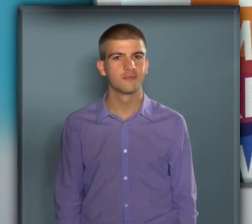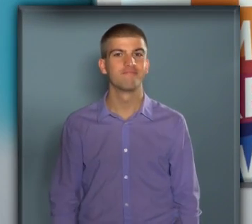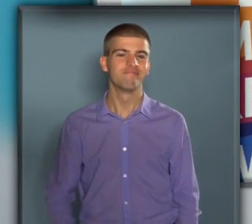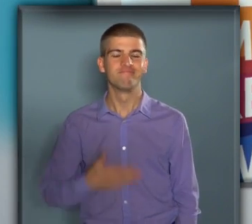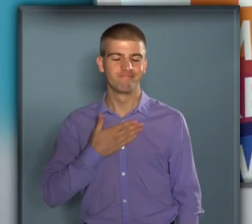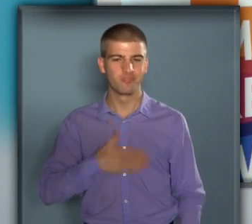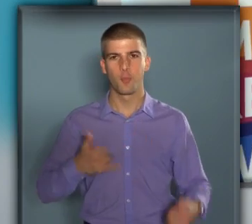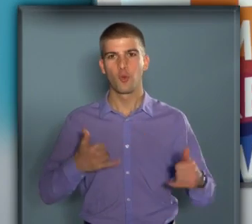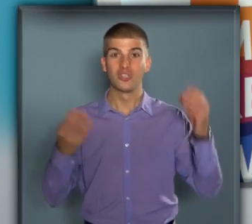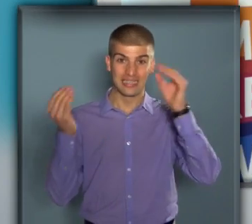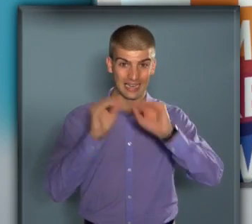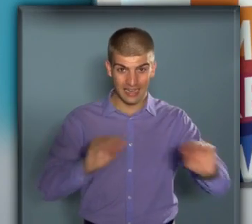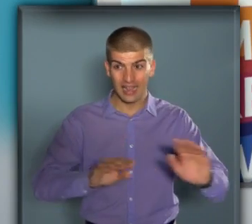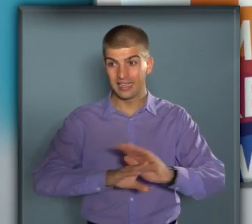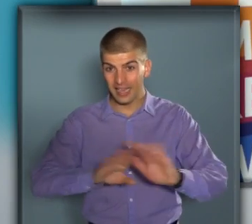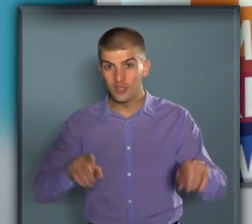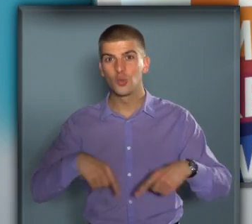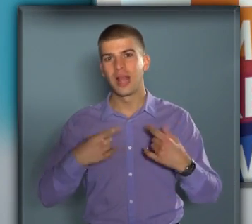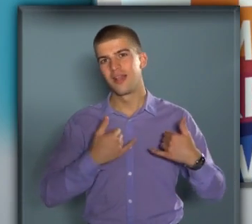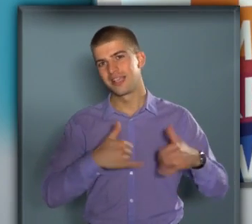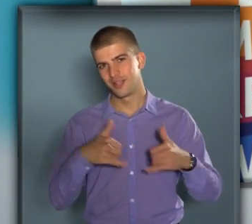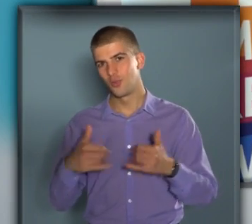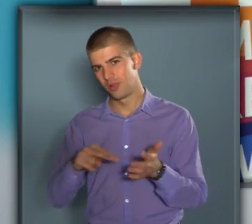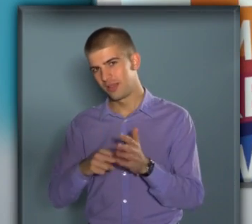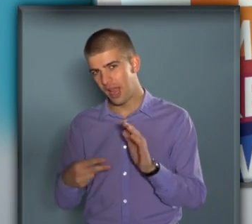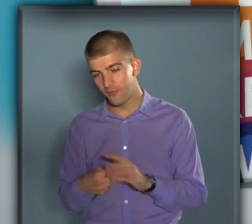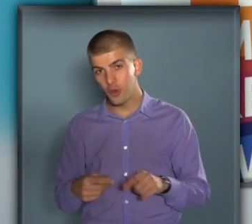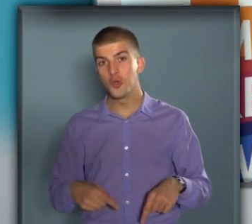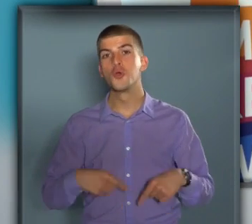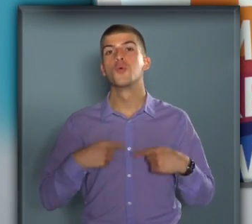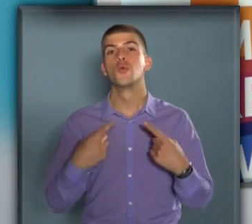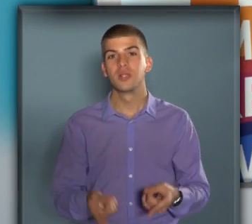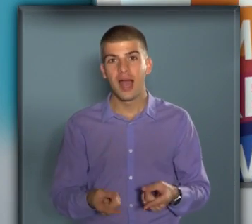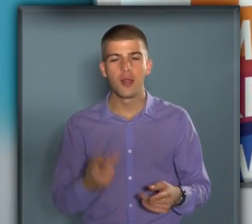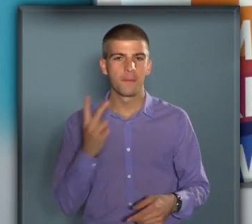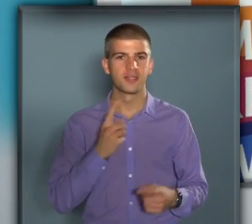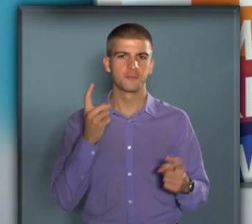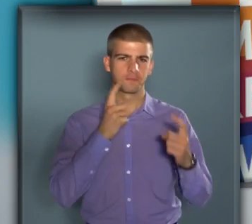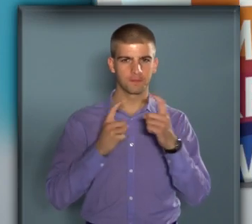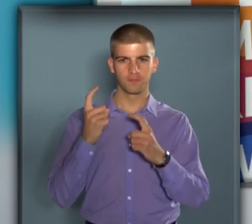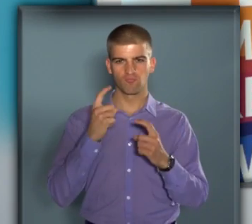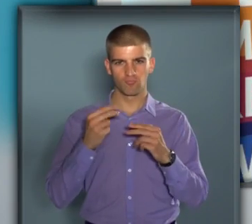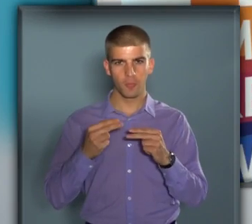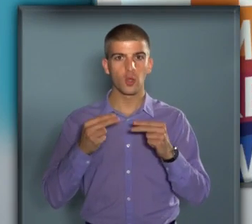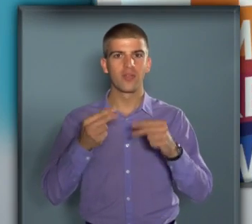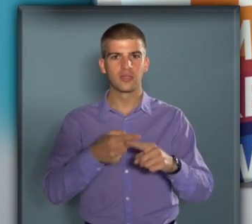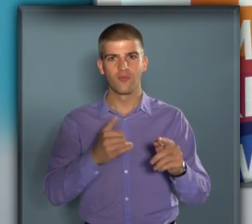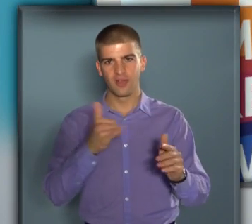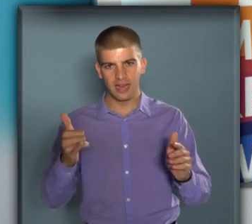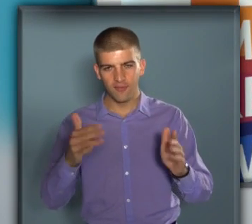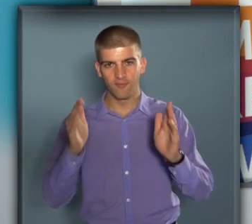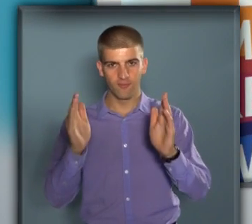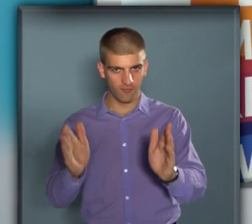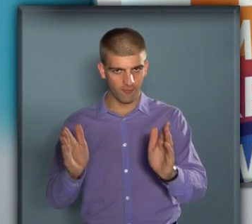meghirdetett tanfolyamokat sikeresen elindítani, és aztán utána hát gondolkodunk azon, hogy majd a következő fél évben vagy